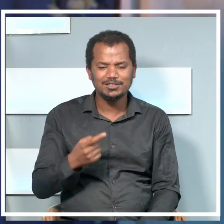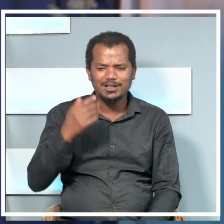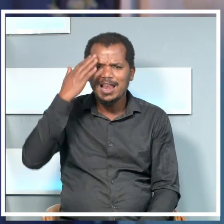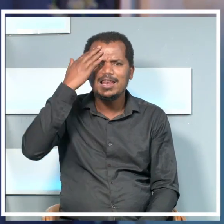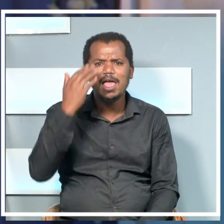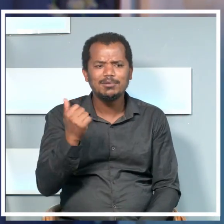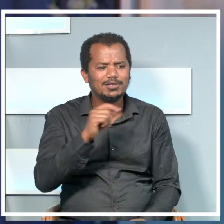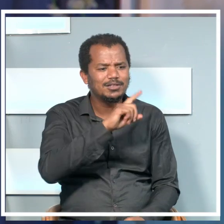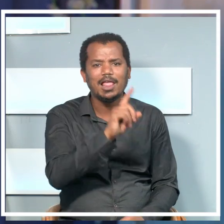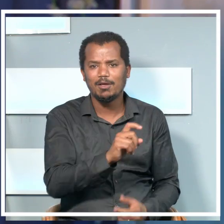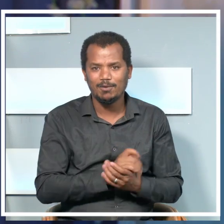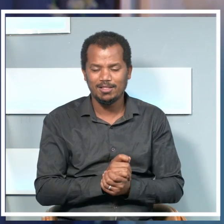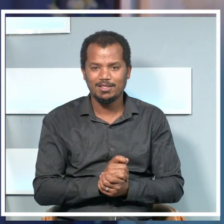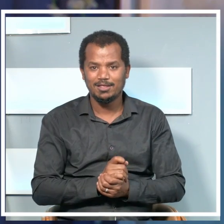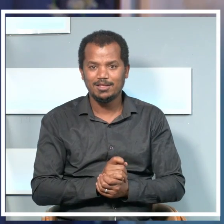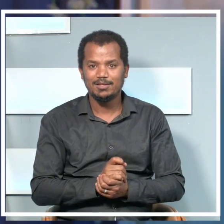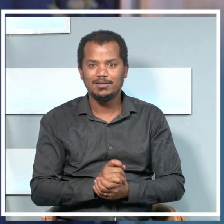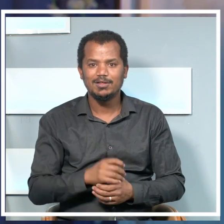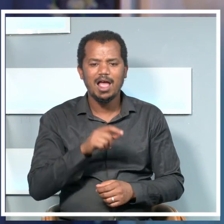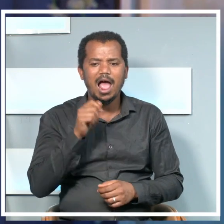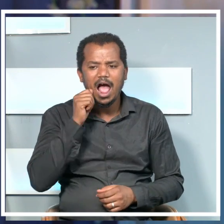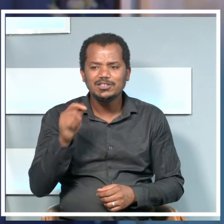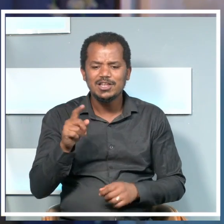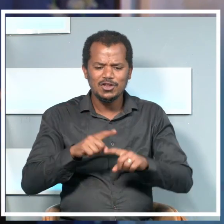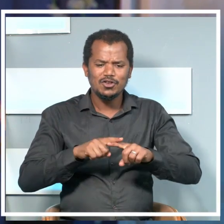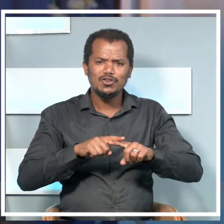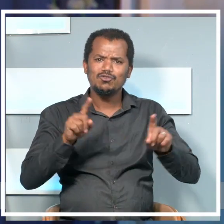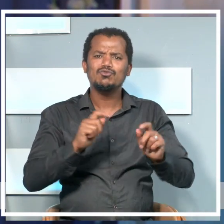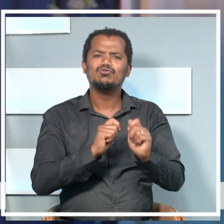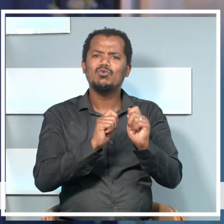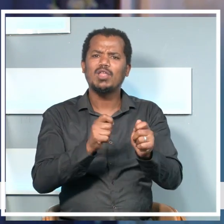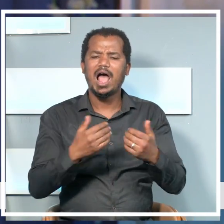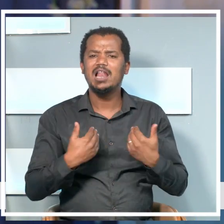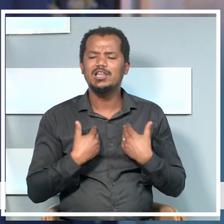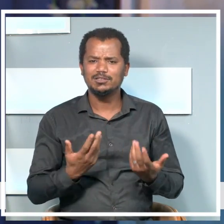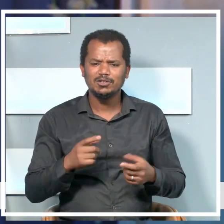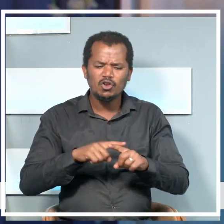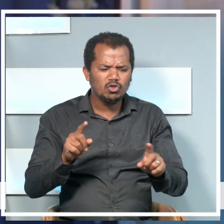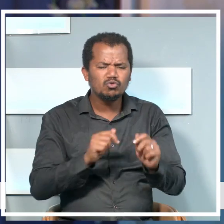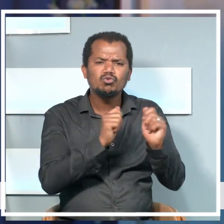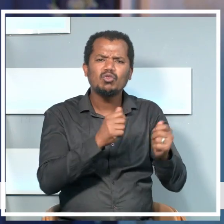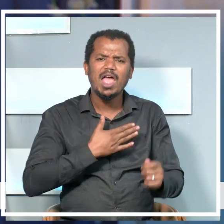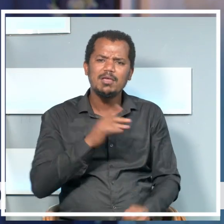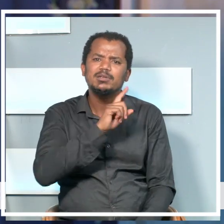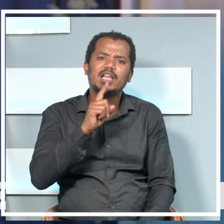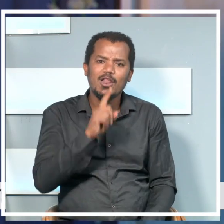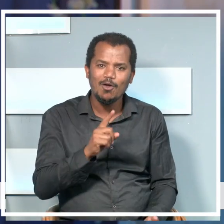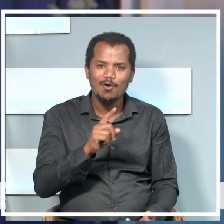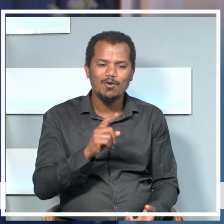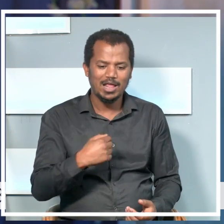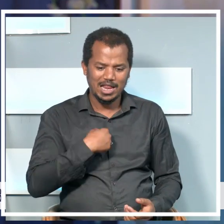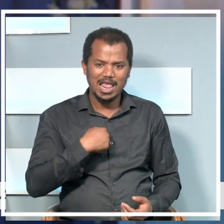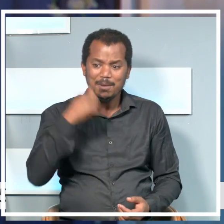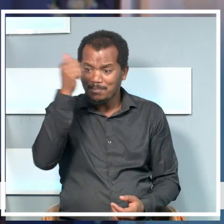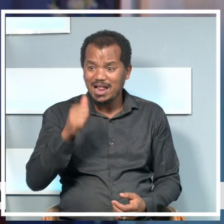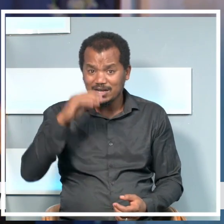አለች። ለምን አልኳት። ልዩ ስጦታ አለሽ አለች። ምንድነው ልዩ ስጦታ?